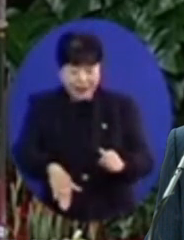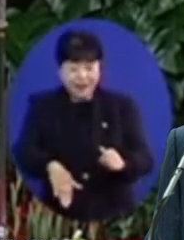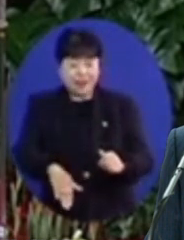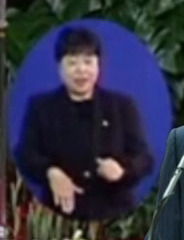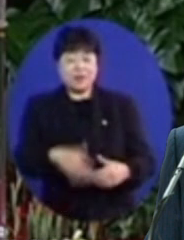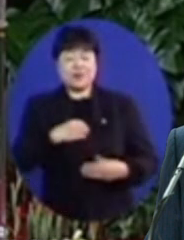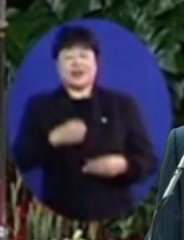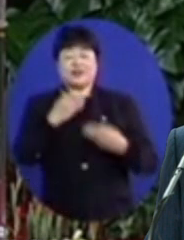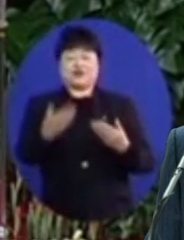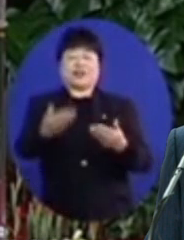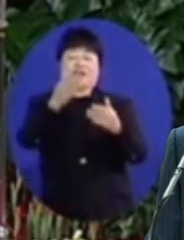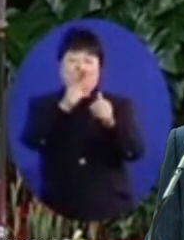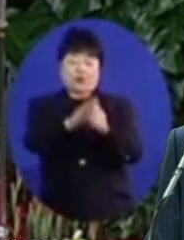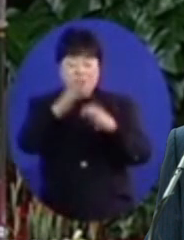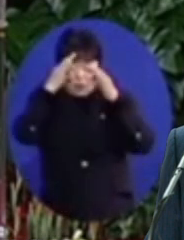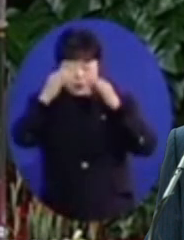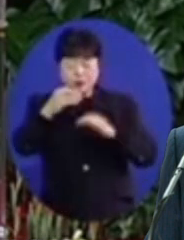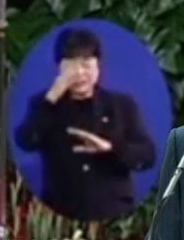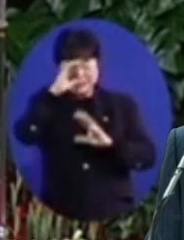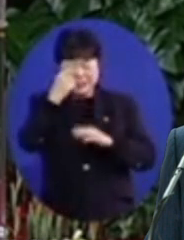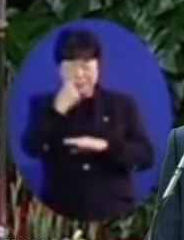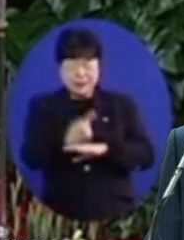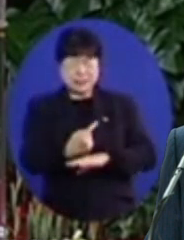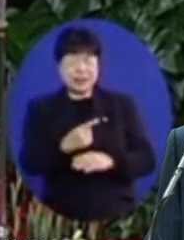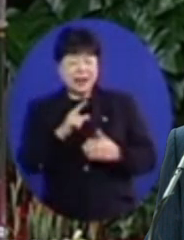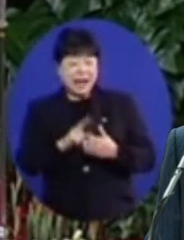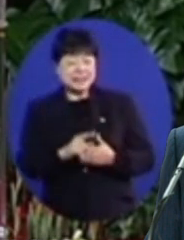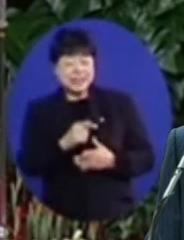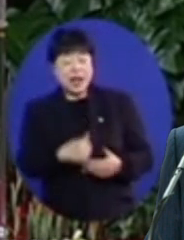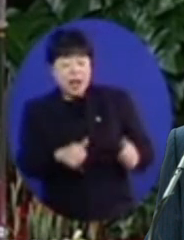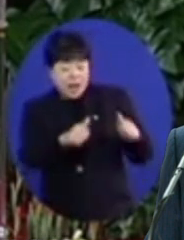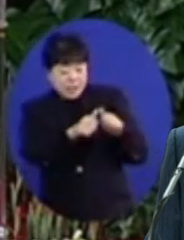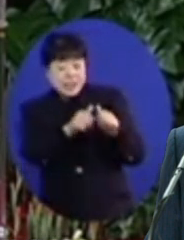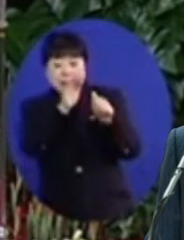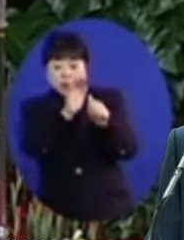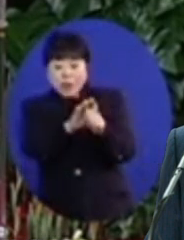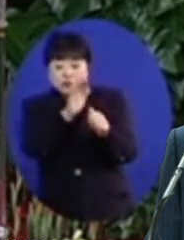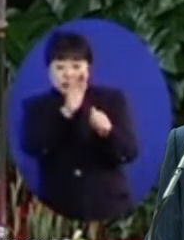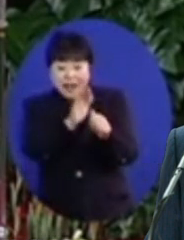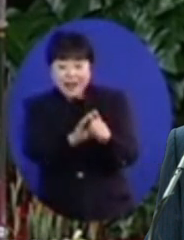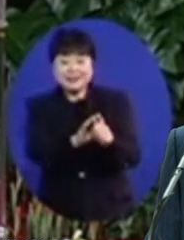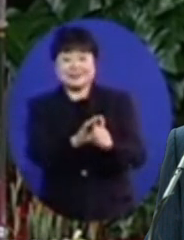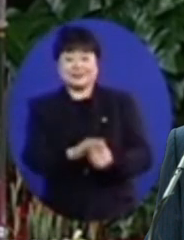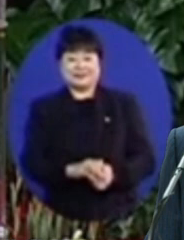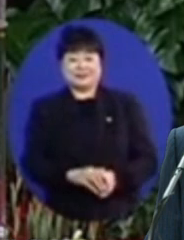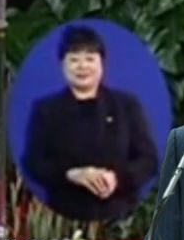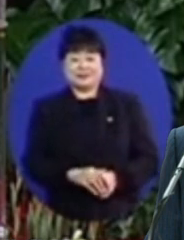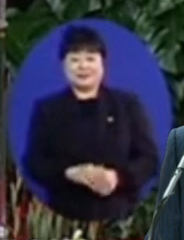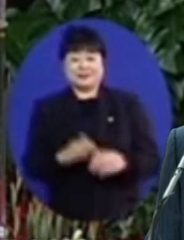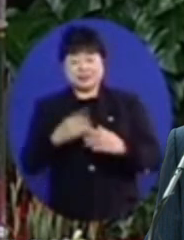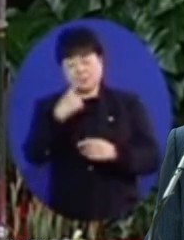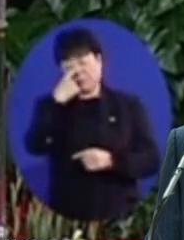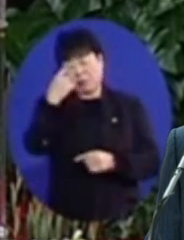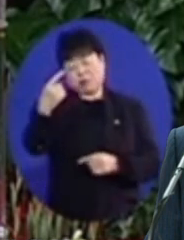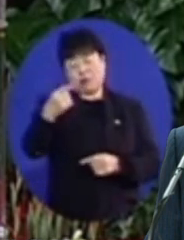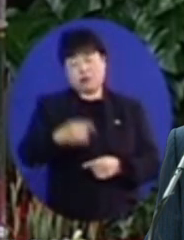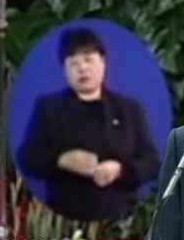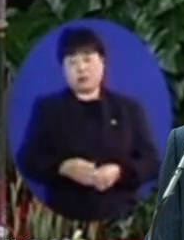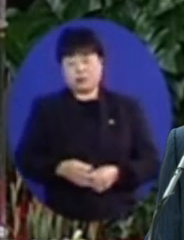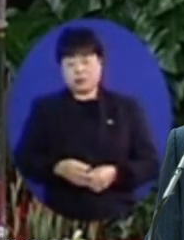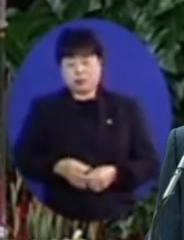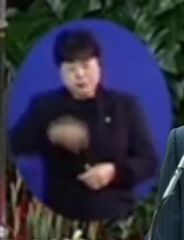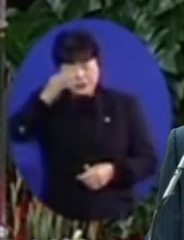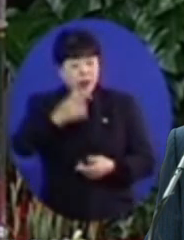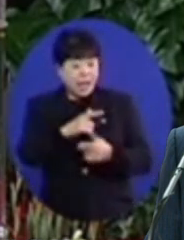너희를 편히 쉬게 하리라 볼지어다 세상 끝날까지 항상 너와 함께하려고 말씀하신 것입니다 우리 집이 화려하다고 주님이 와서